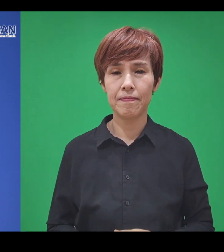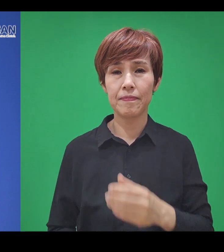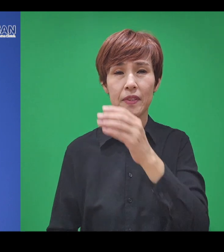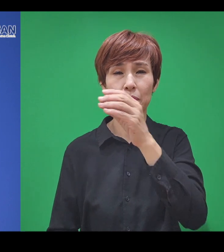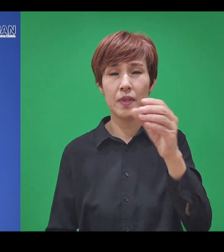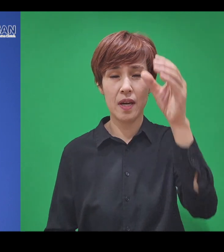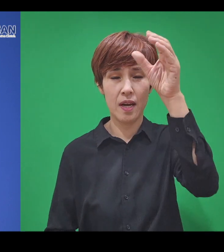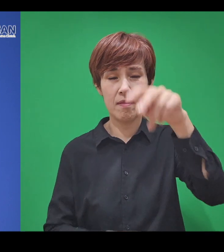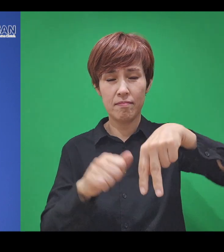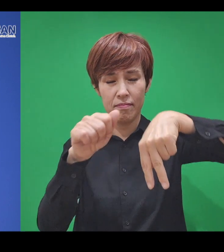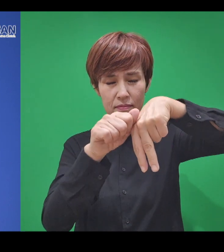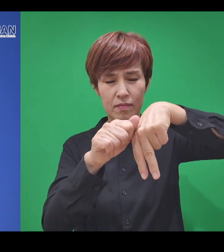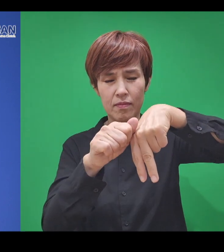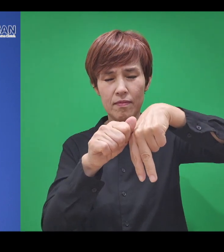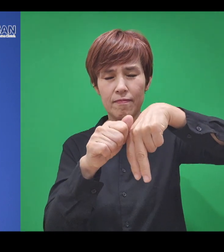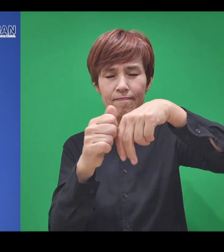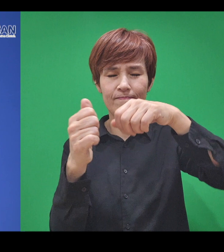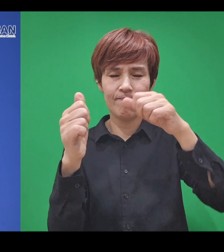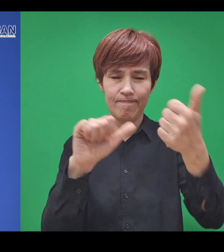십자가에서 죽으셨습니다.